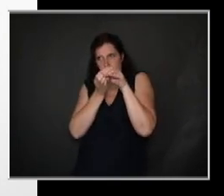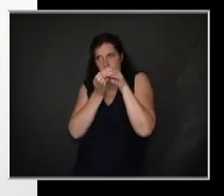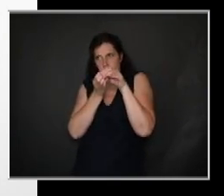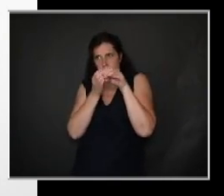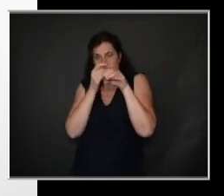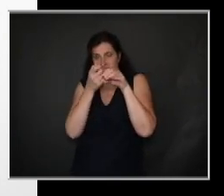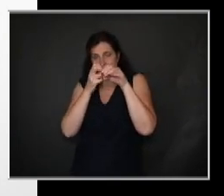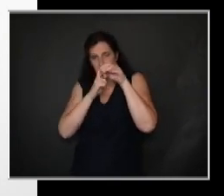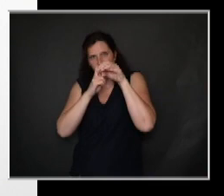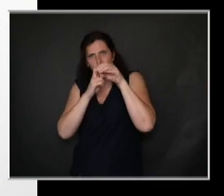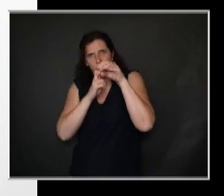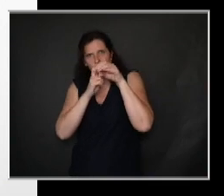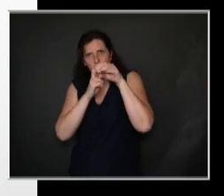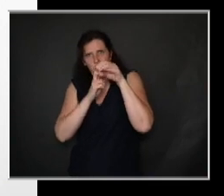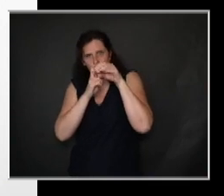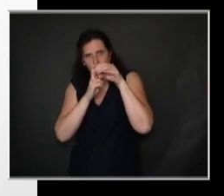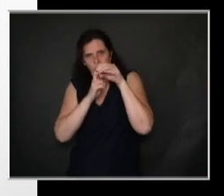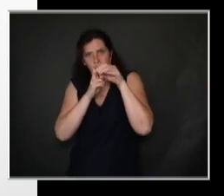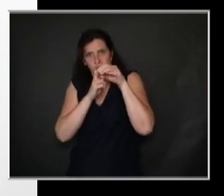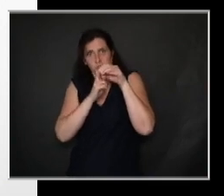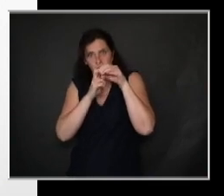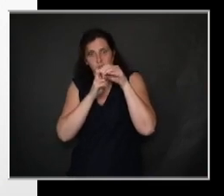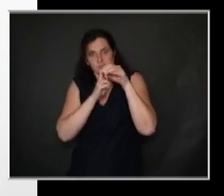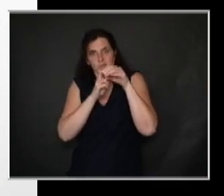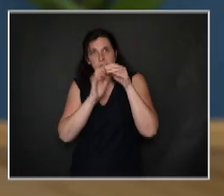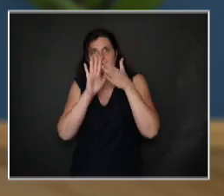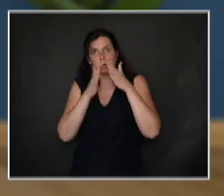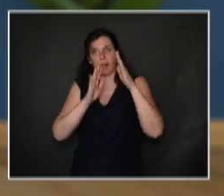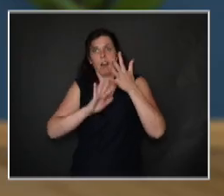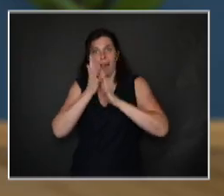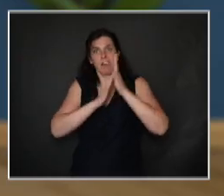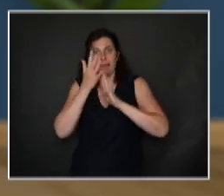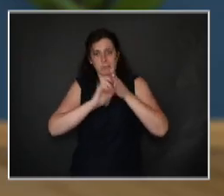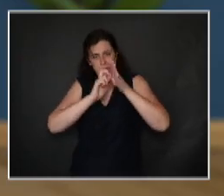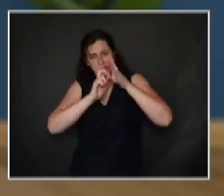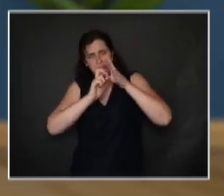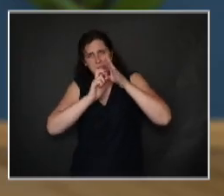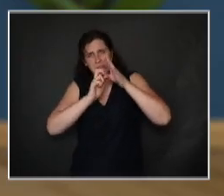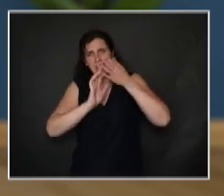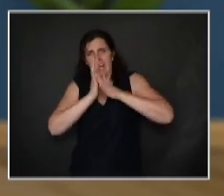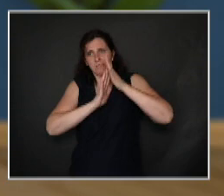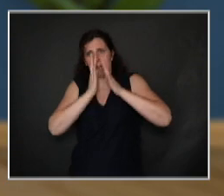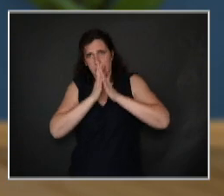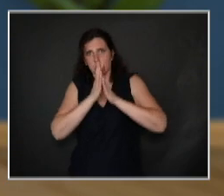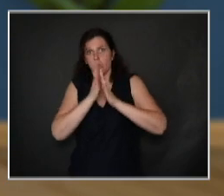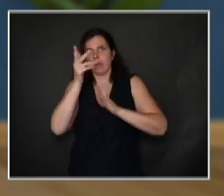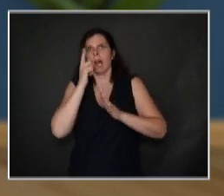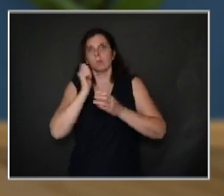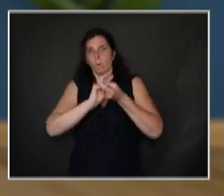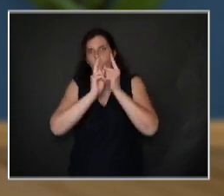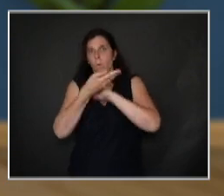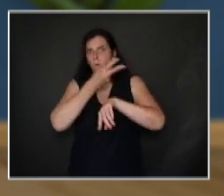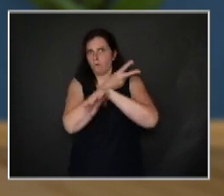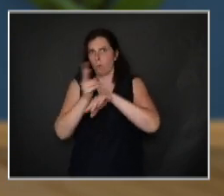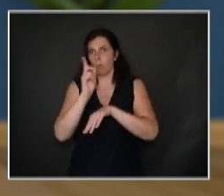une irritation. Donc il va y avoir encore une fois une inflammation, une irritation qui explique la douleur. Mais attention, ça peut être beaucoup plus dangereux parce que comme il y